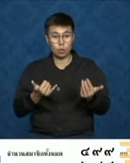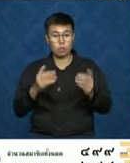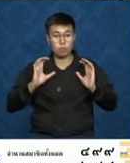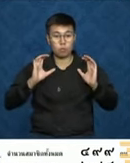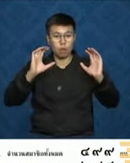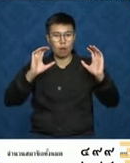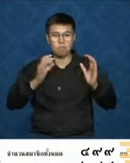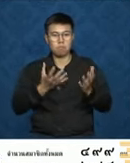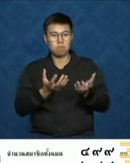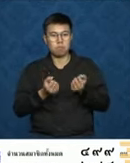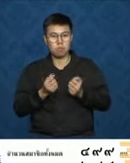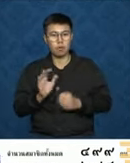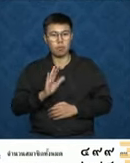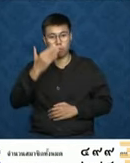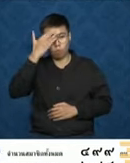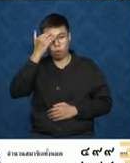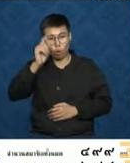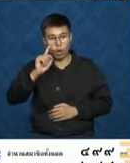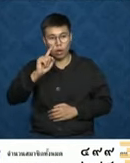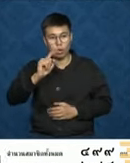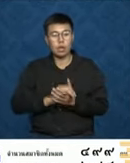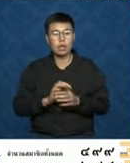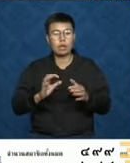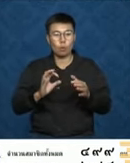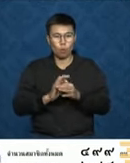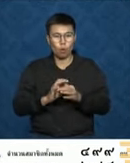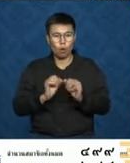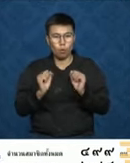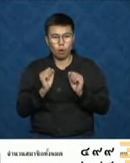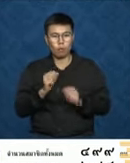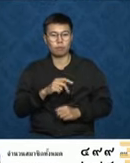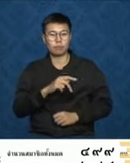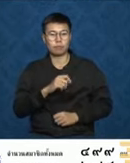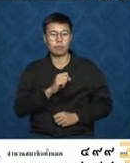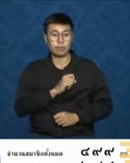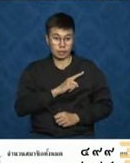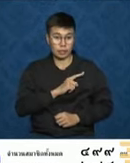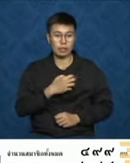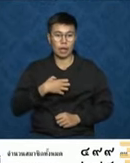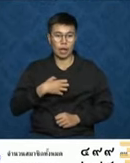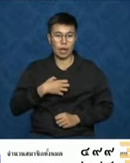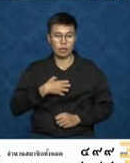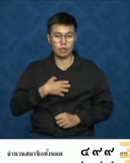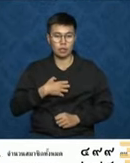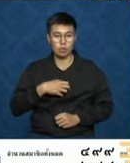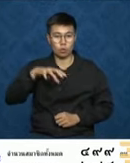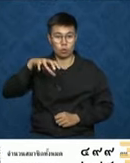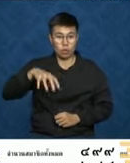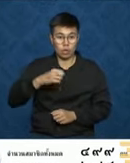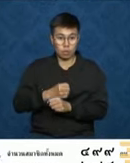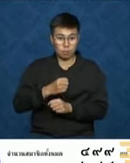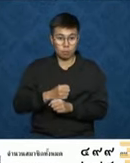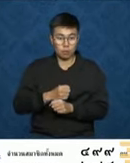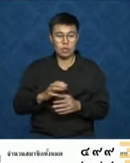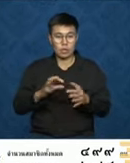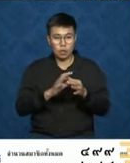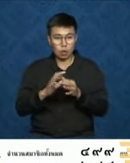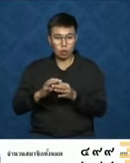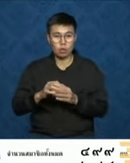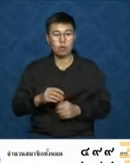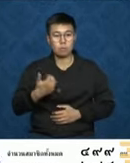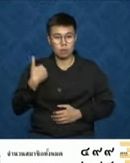เคสค่ะเพราะว่าแพทย์กังวลเรื่องทางศาสนานะคะแล้วก็อยากให้หน่วยงานที่เกี่ยวข้องค่ะได้สร้างความรู้ความเข้า